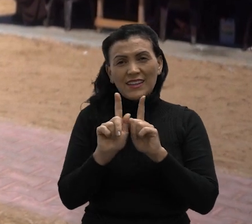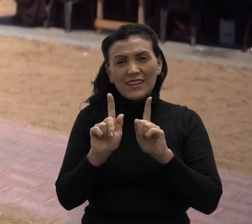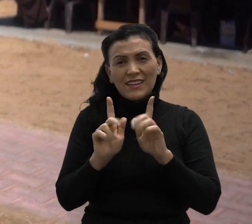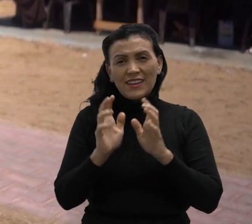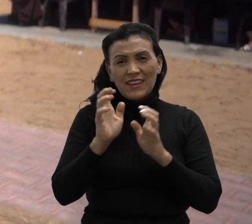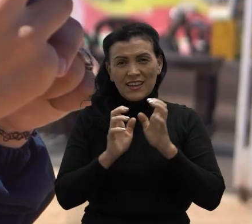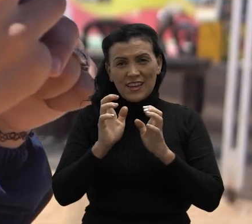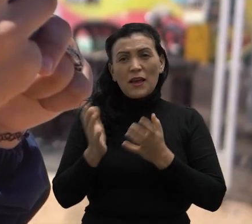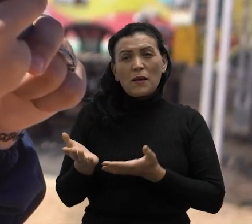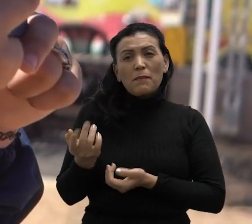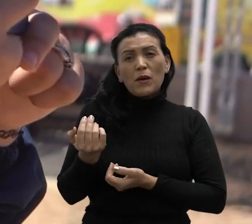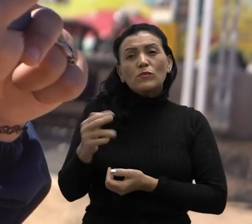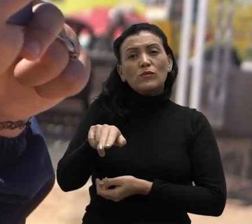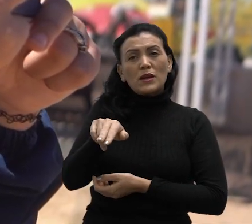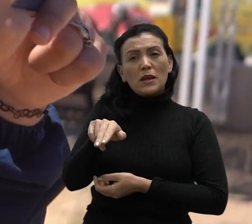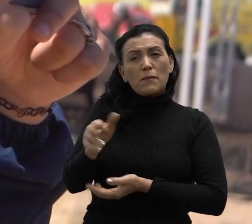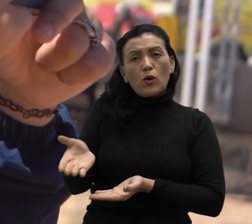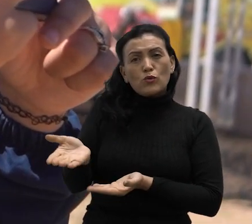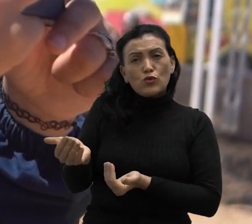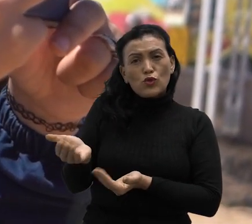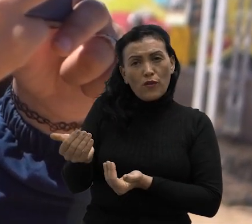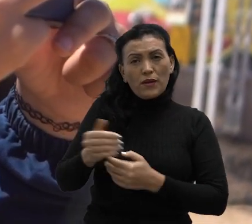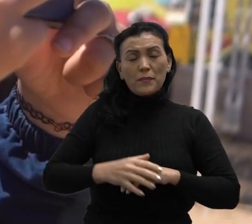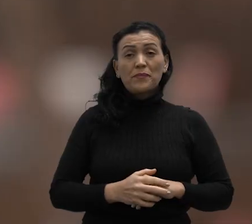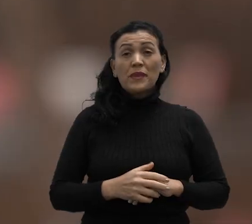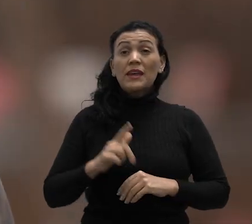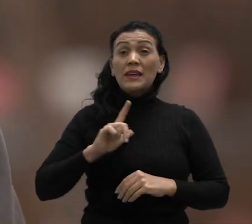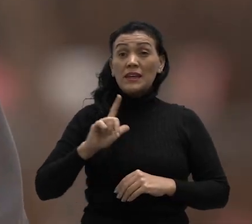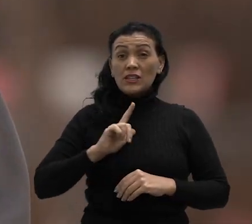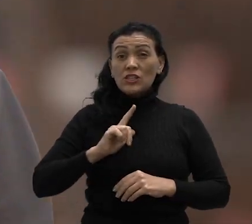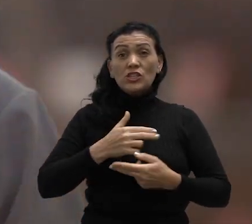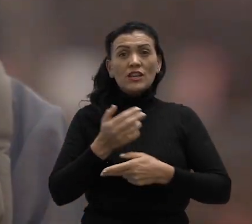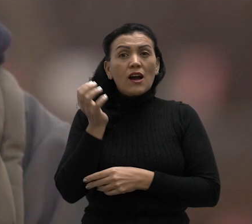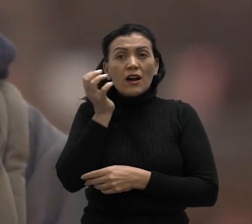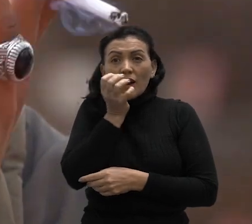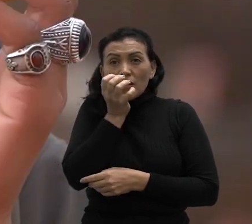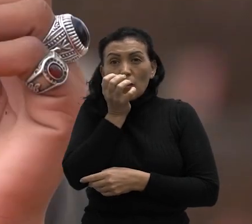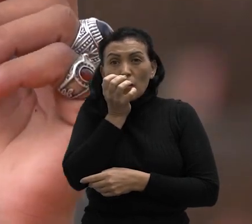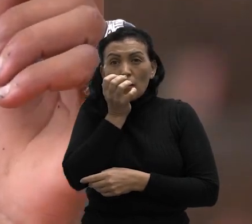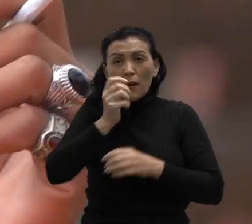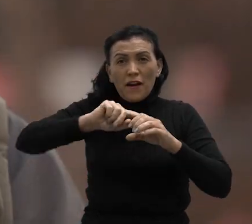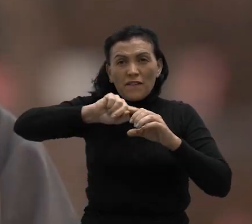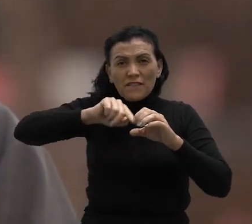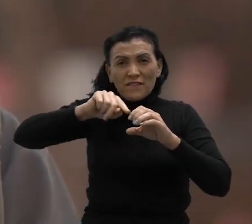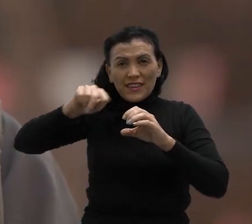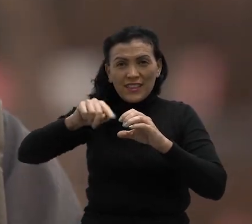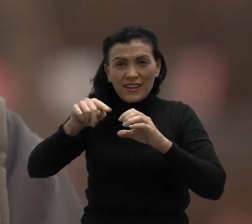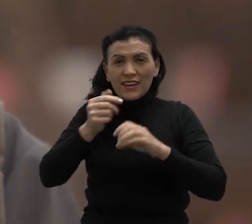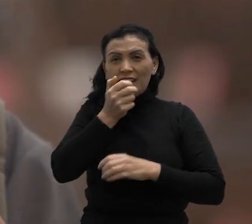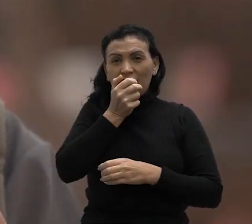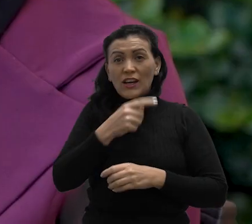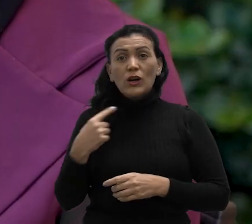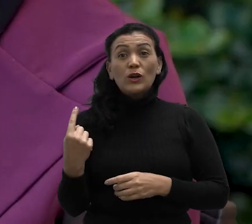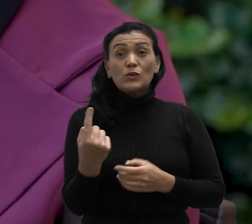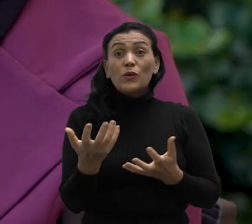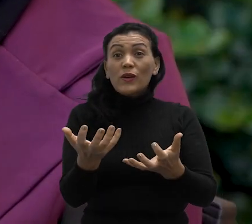كنا عاملين زي عصابة ما شاء الله، كنت أنا وأخويا الصغير شمس الدين، فيش حد يجيب مثلا زينا في المنطقة مثلا، يكون معنا مسجلات